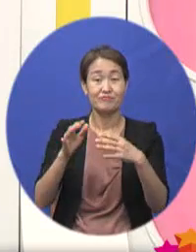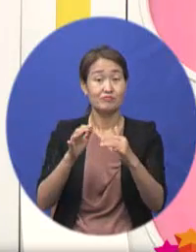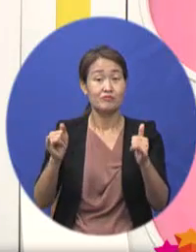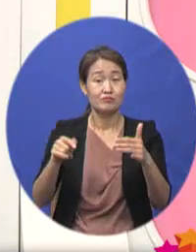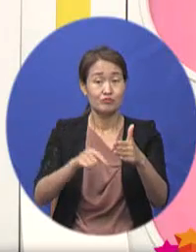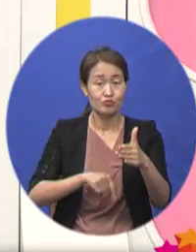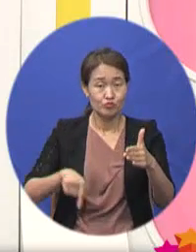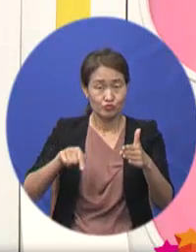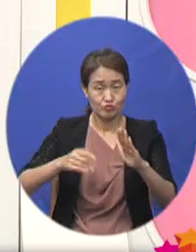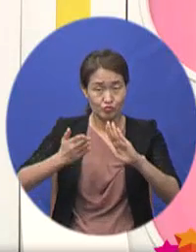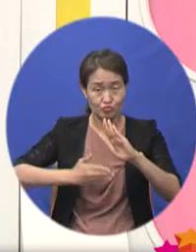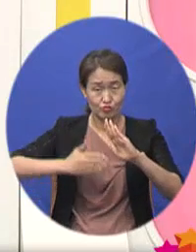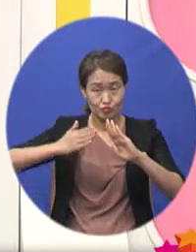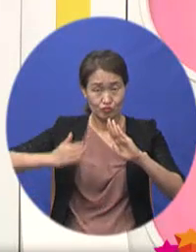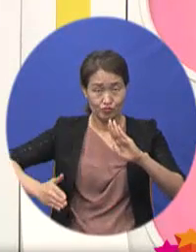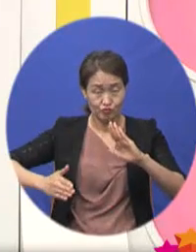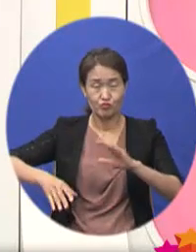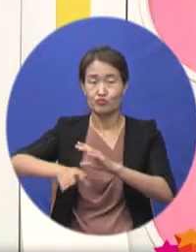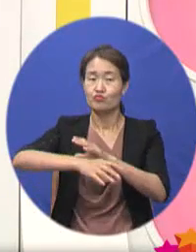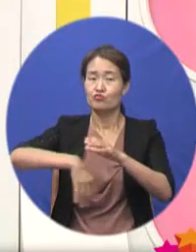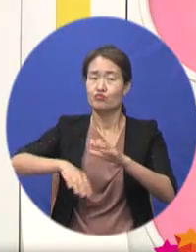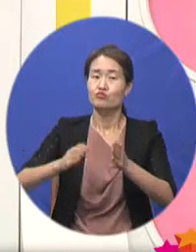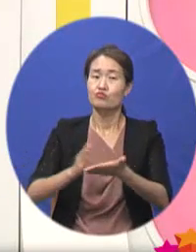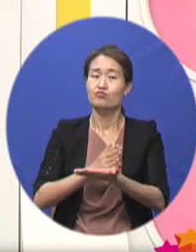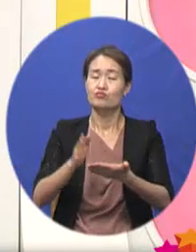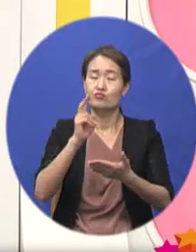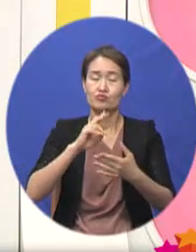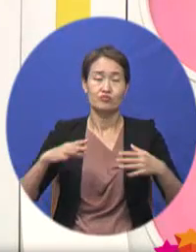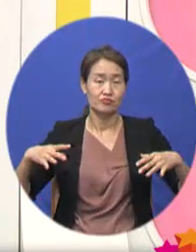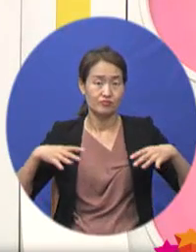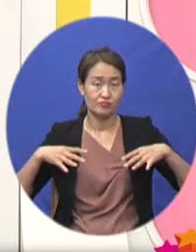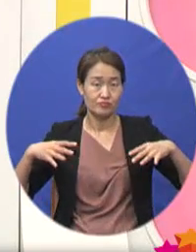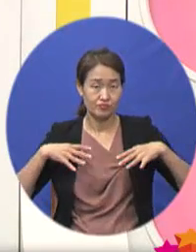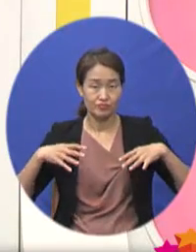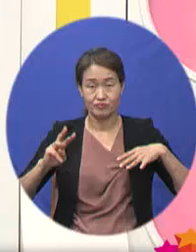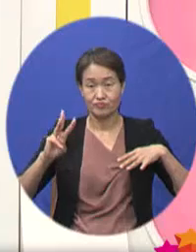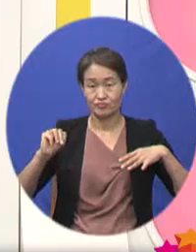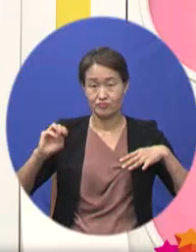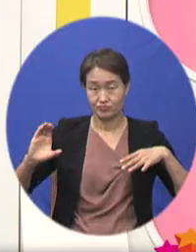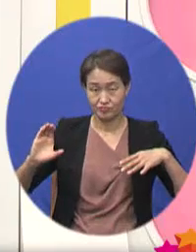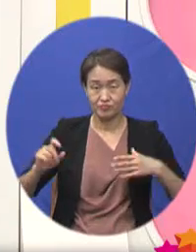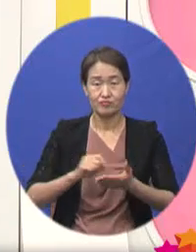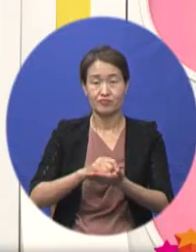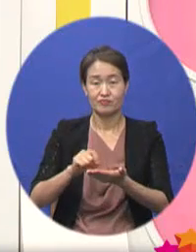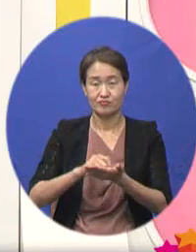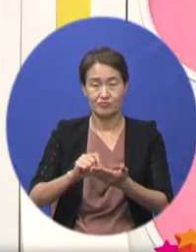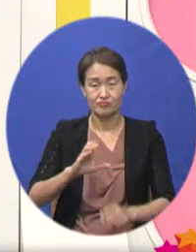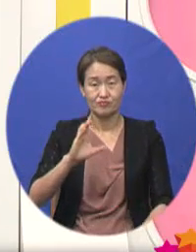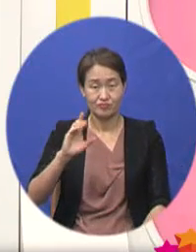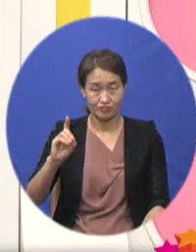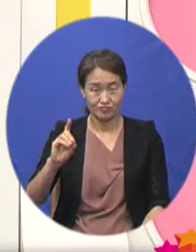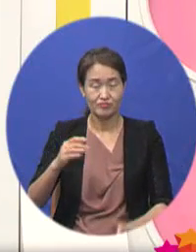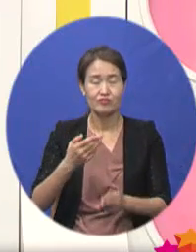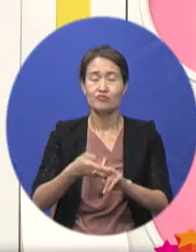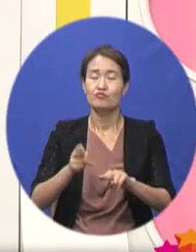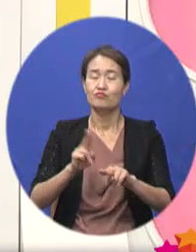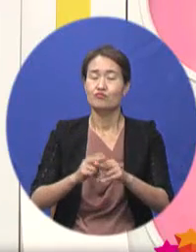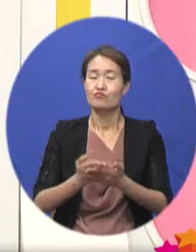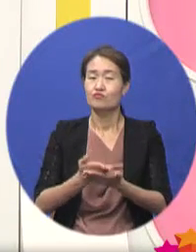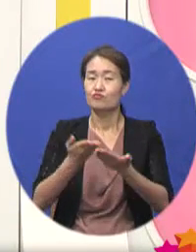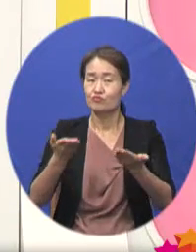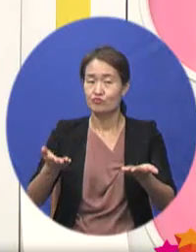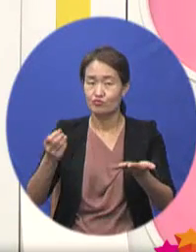중에서 저희가 공정하게 추첨을 해서 예. 나눔 노래자랑을 진행하고 있는 MC분들의 사인 CD를 세 분께 보내드리고요. 그리고